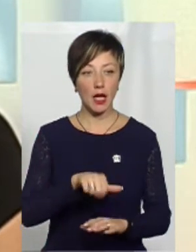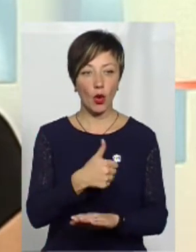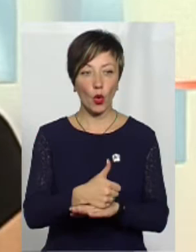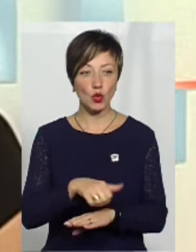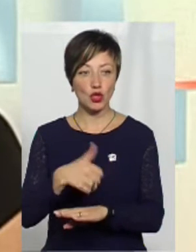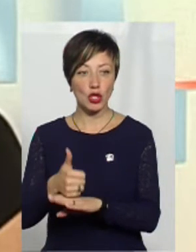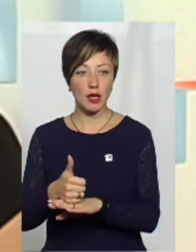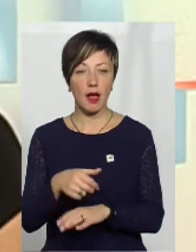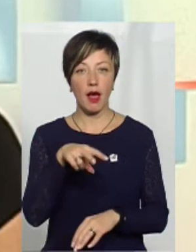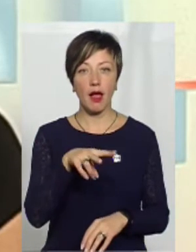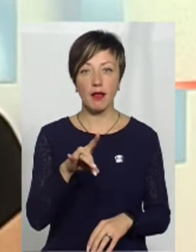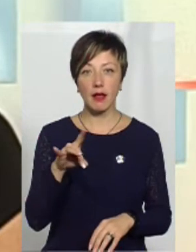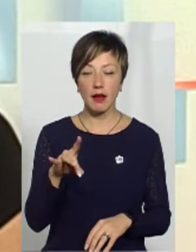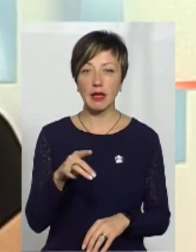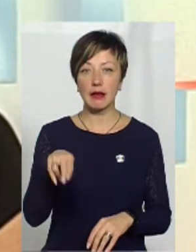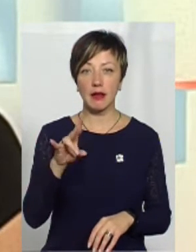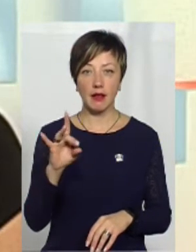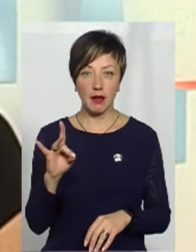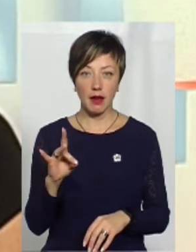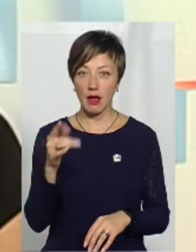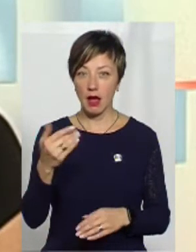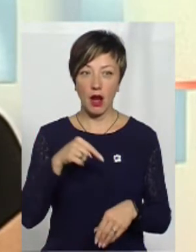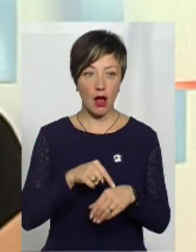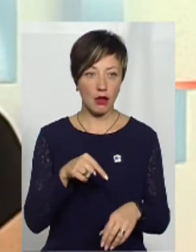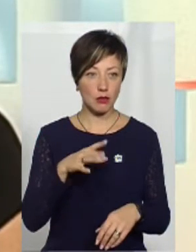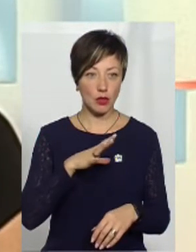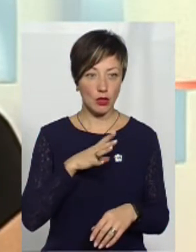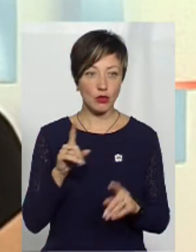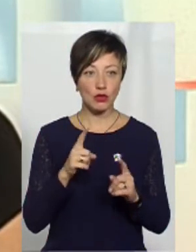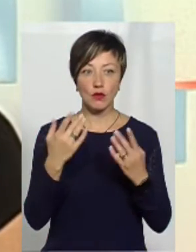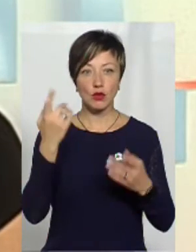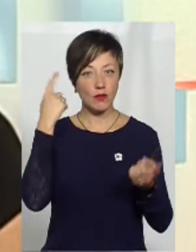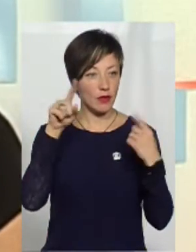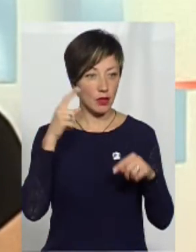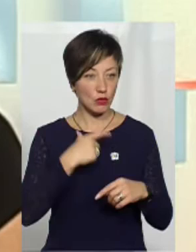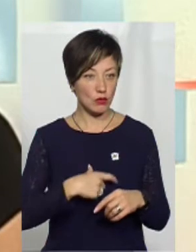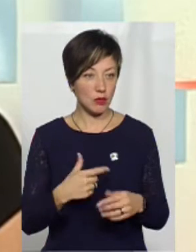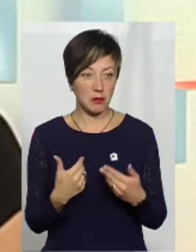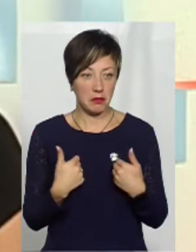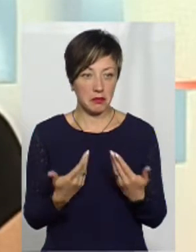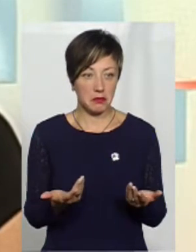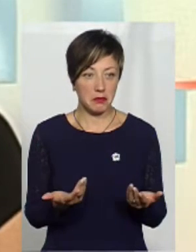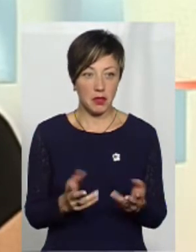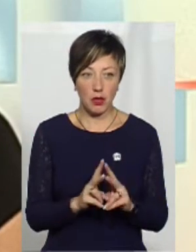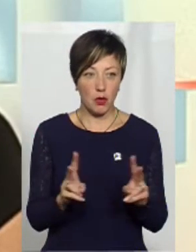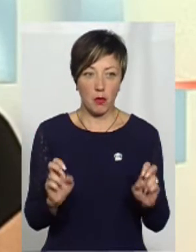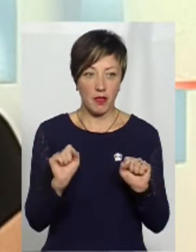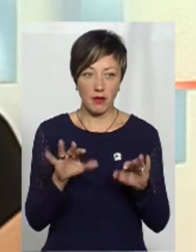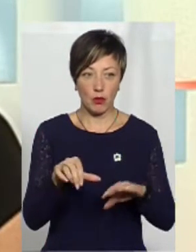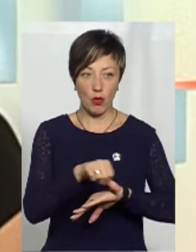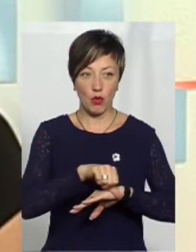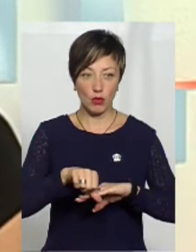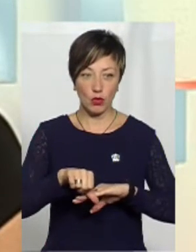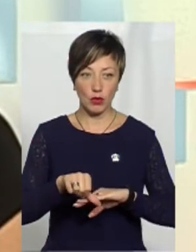очільників ЛНР, ДНР, тому що їх реакція була дуже однозначною, що ви там собі вигадали, ми нікому не віддамо кордон,